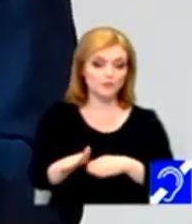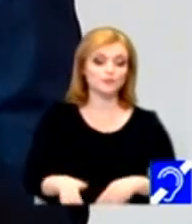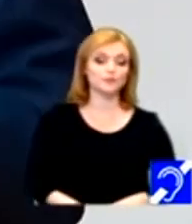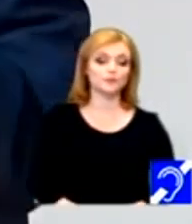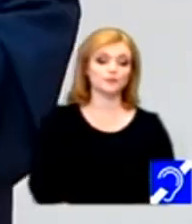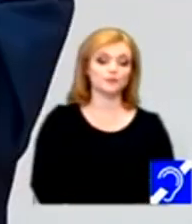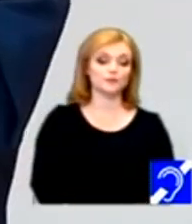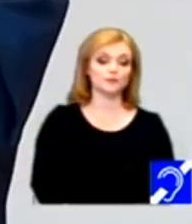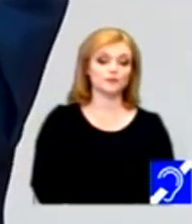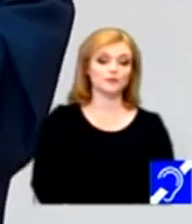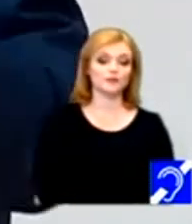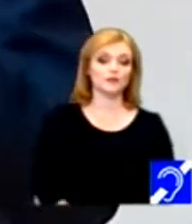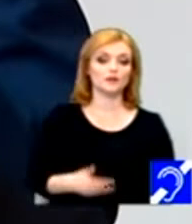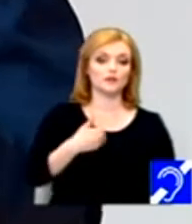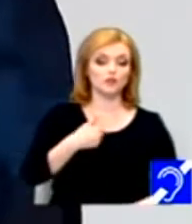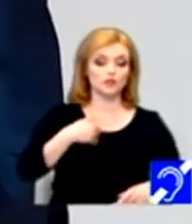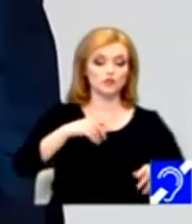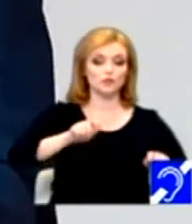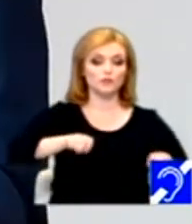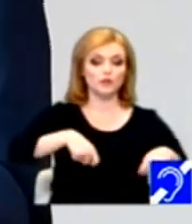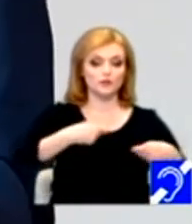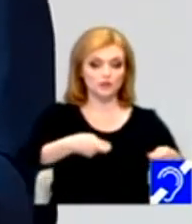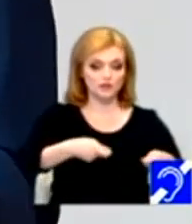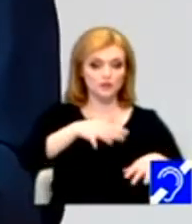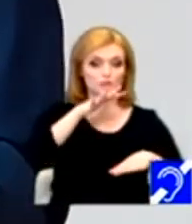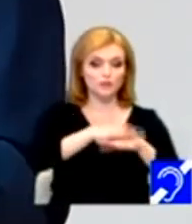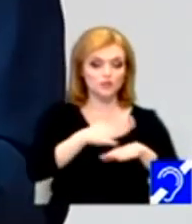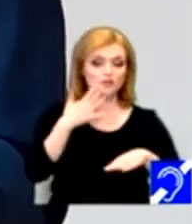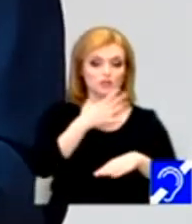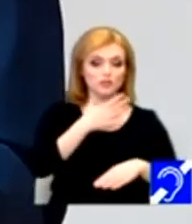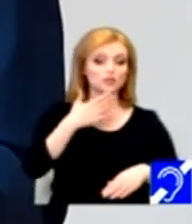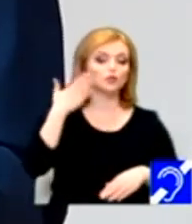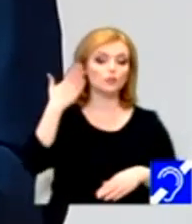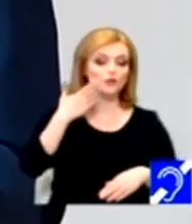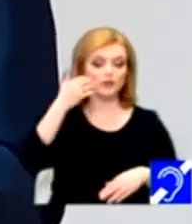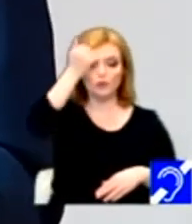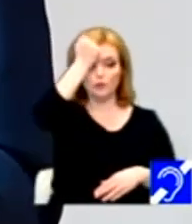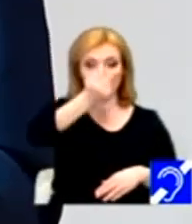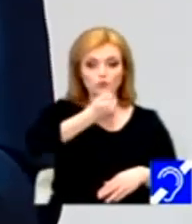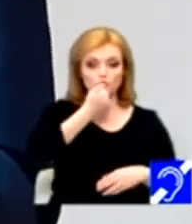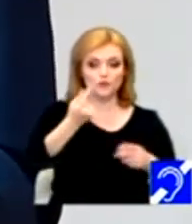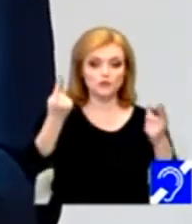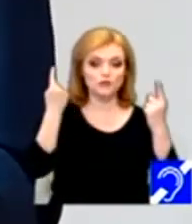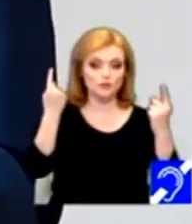ce vreau să transmit Băncii Naționale României mesaj de mulțumire și gratitudine pentru